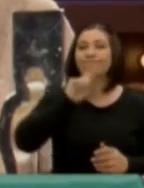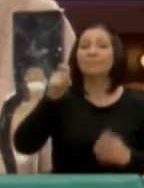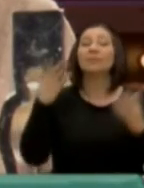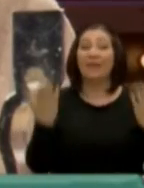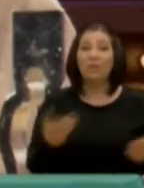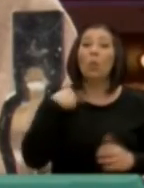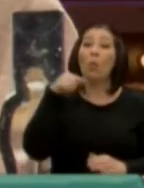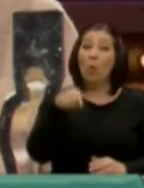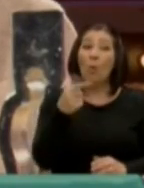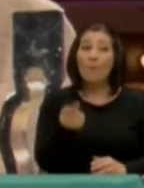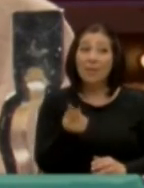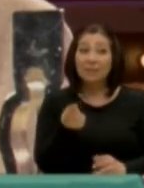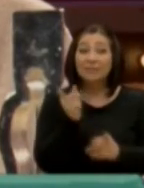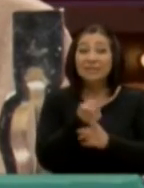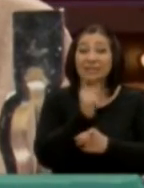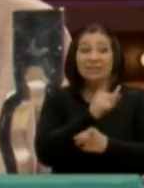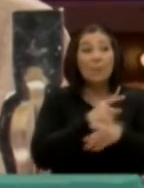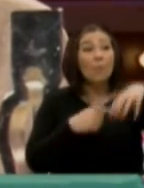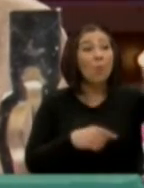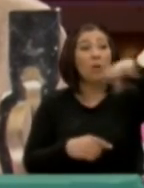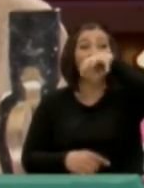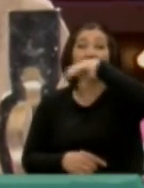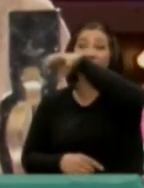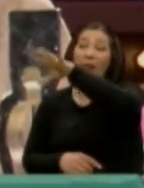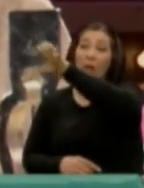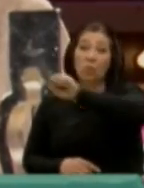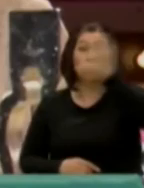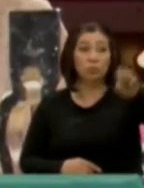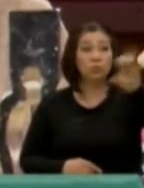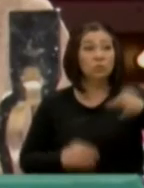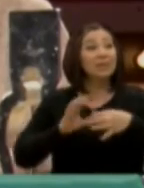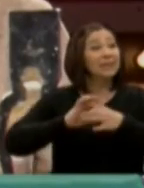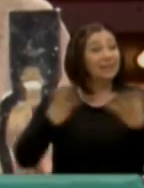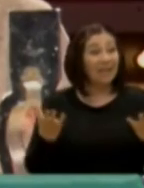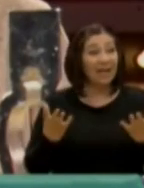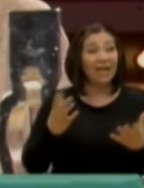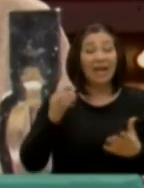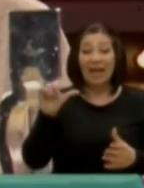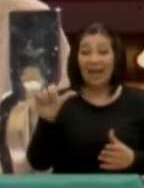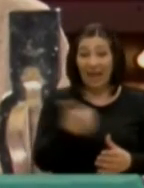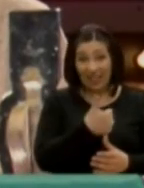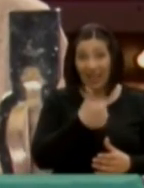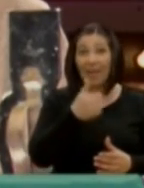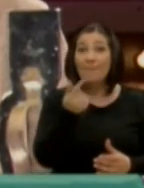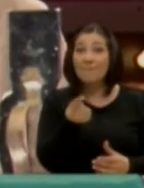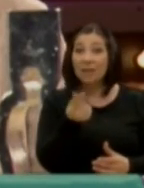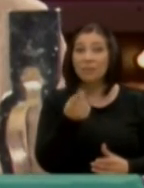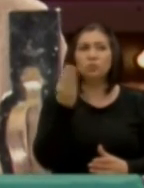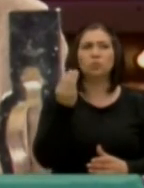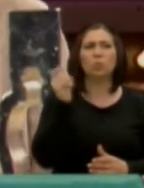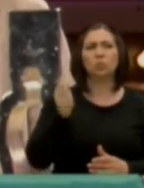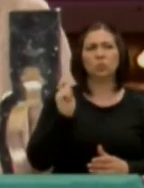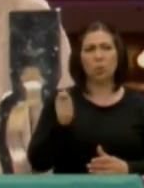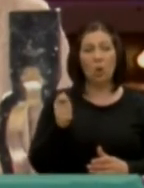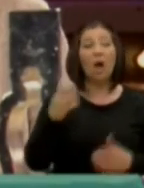biz efendim çeşitli bölgelerden alıyoruz. Çünkü şimdi kaliteli bademi bulmak çok